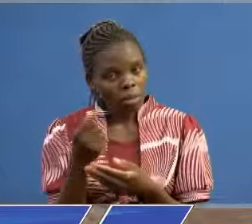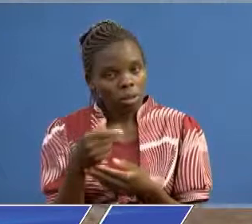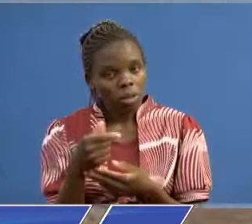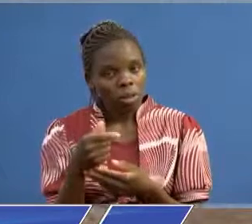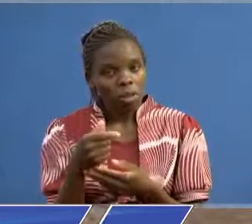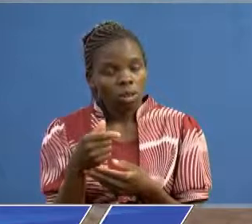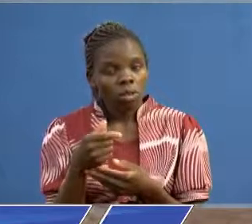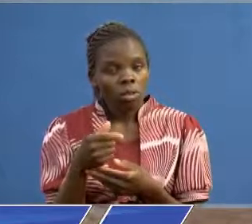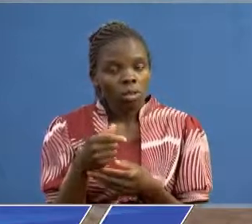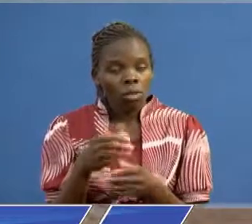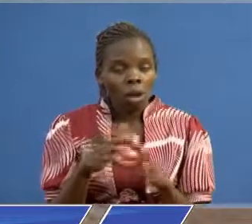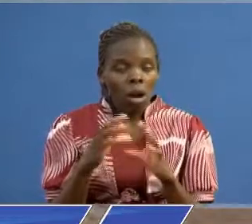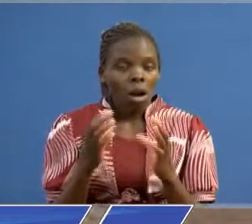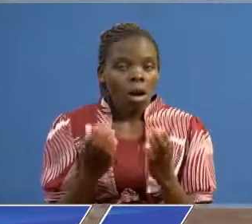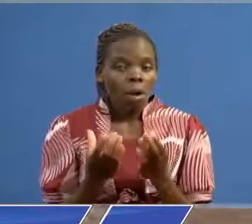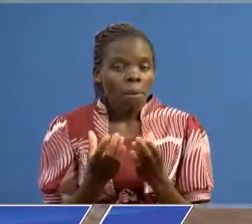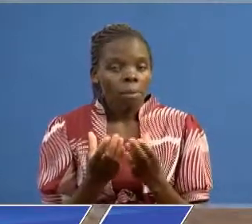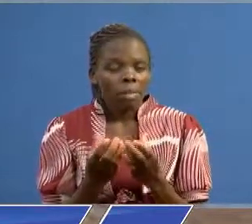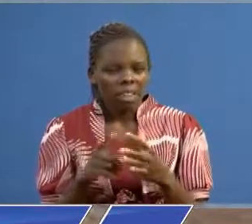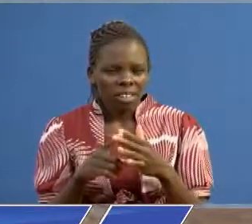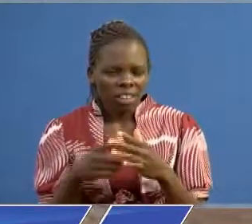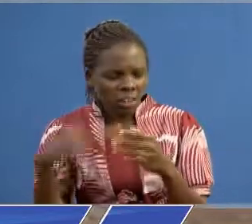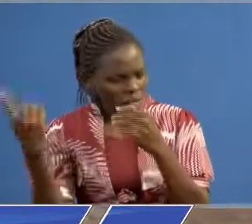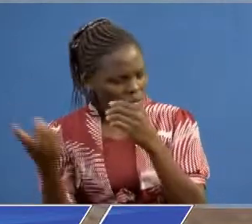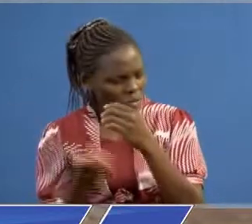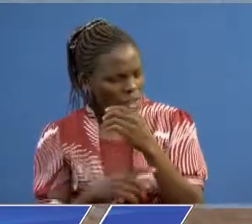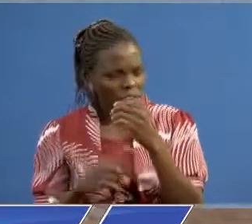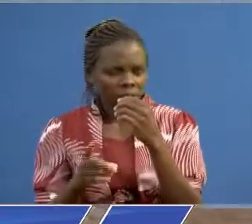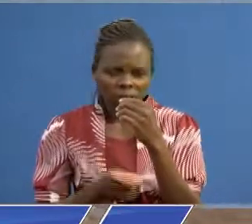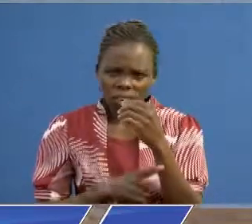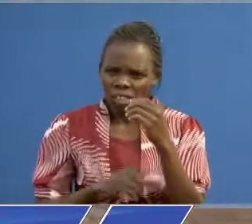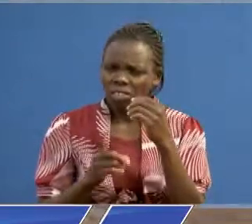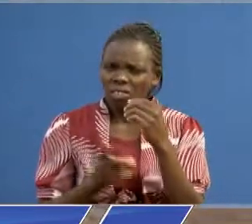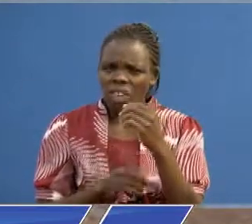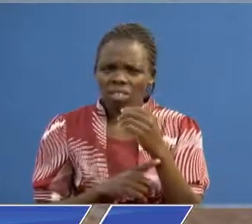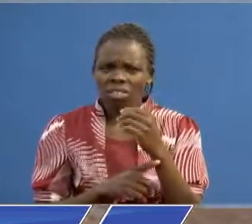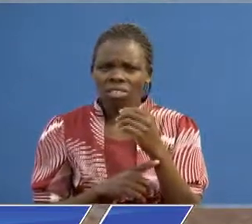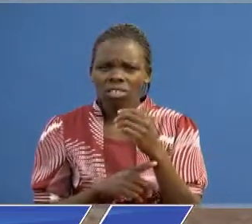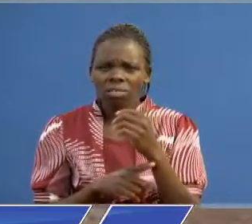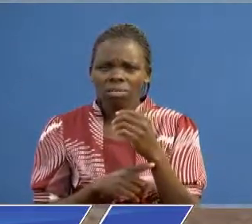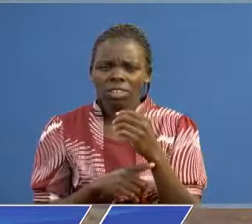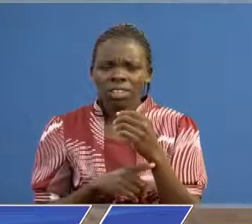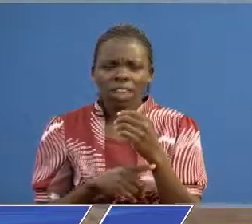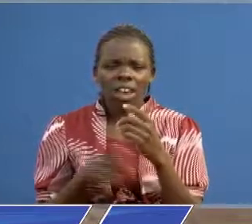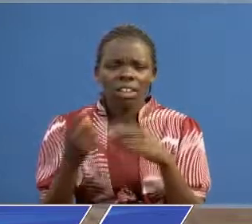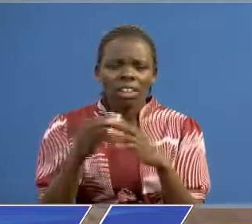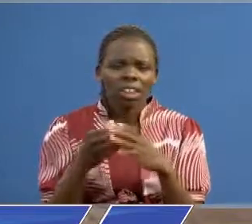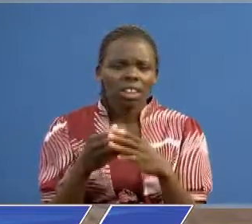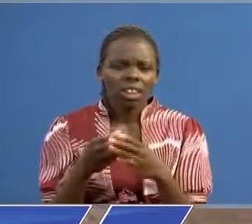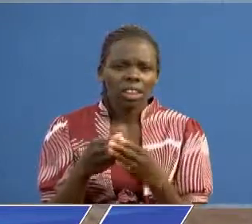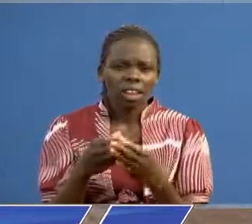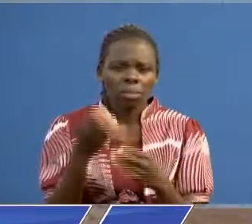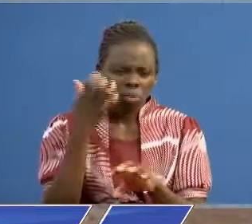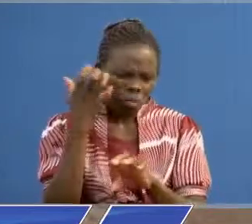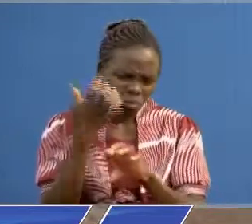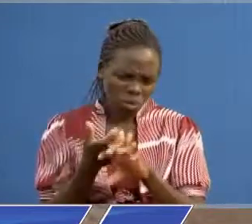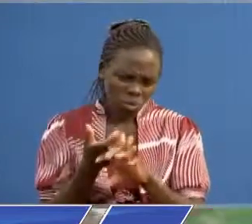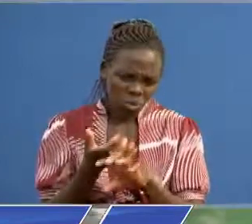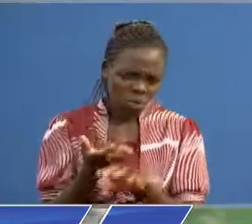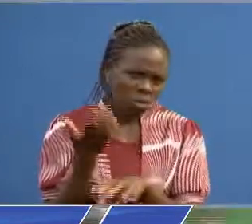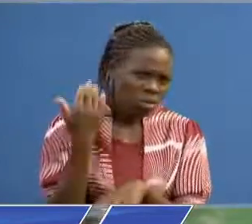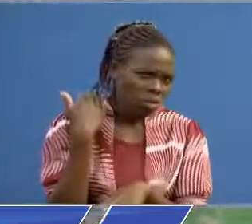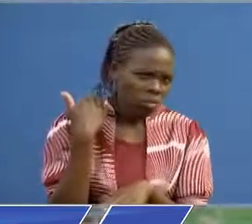chama. Sasa kutoka hapo ndio walianza kutupiga wakatupiga alafu wakaniekelea mawe kwa mgongo